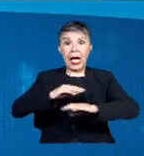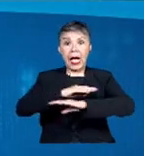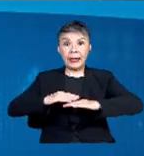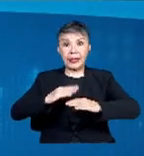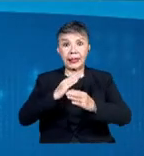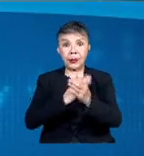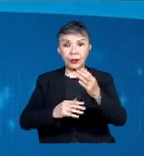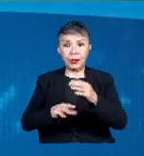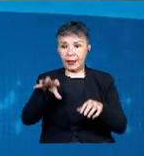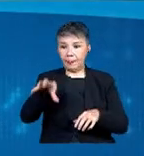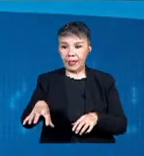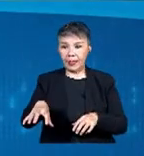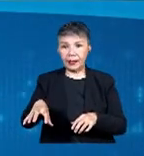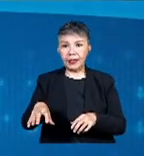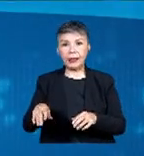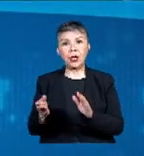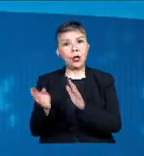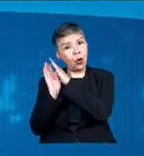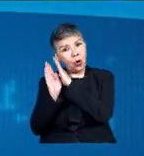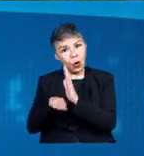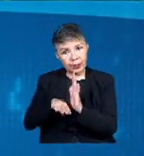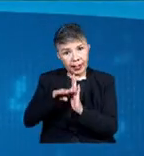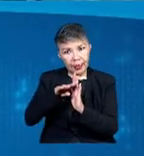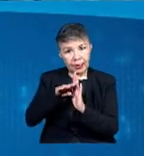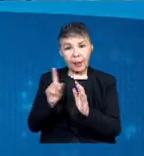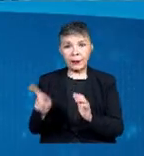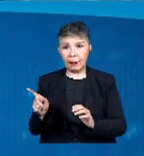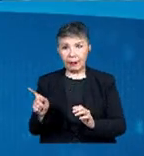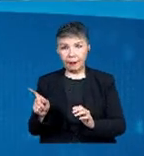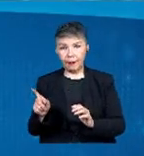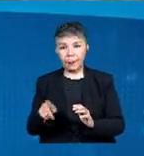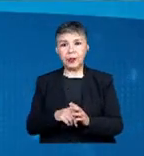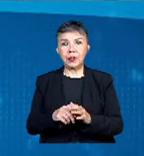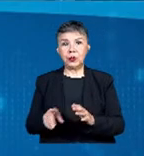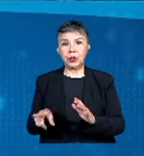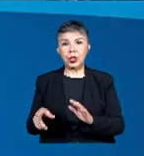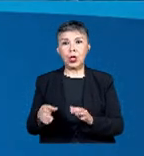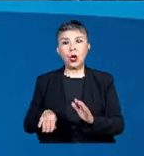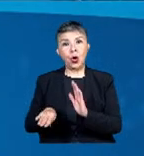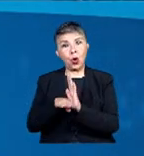atlet-atlet ditempatkan semuanya di hotel karena di situ ada